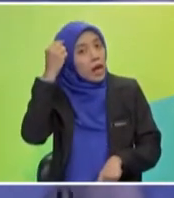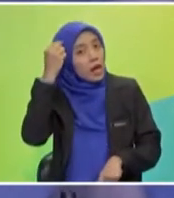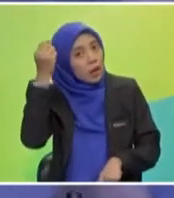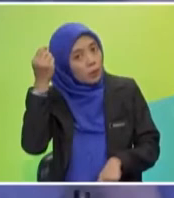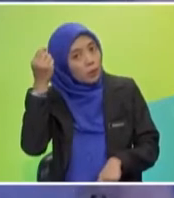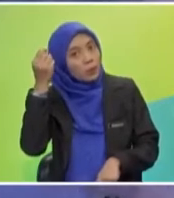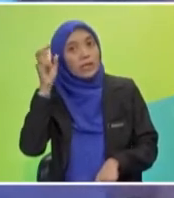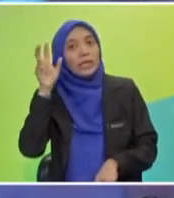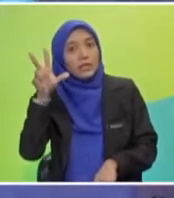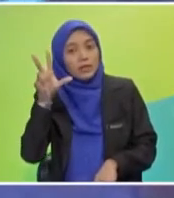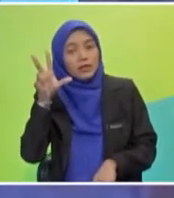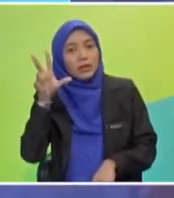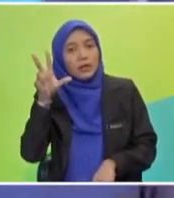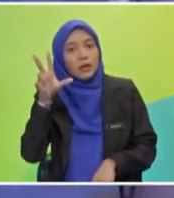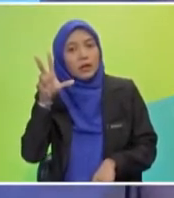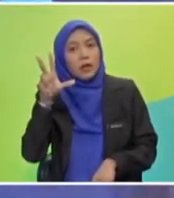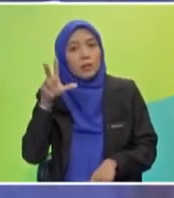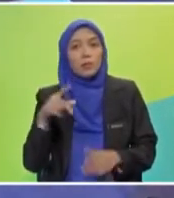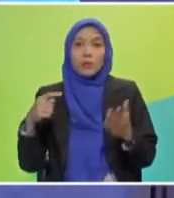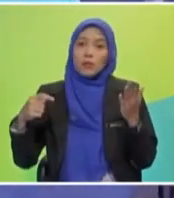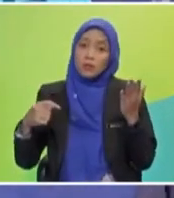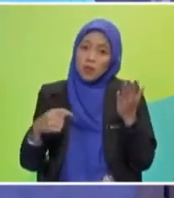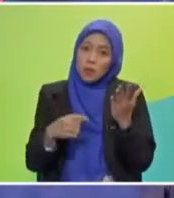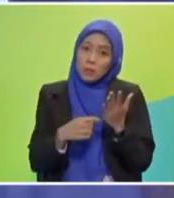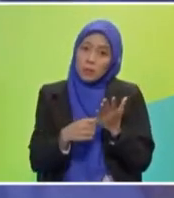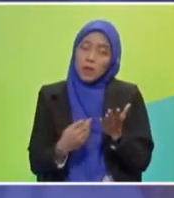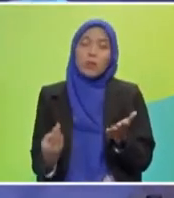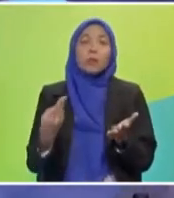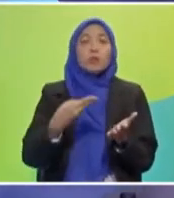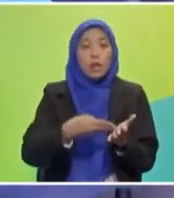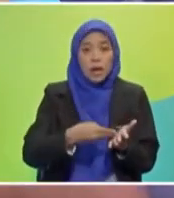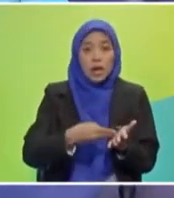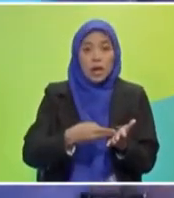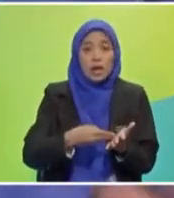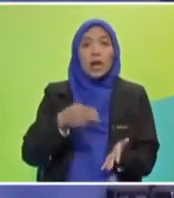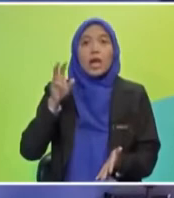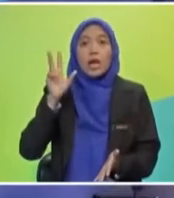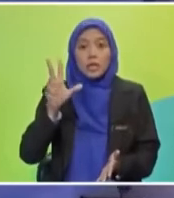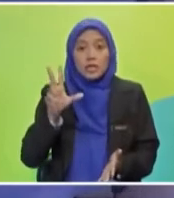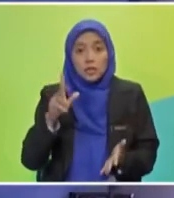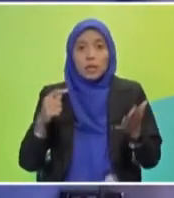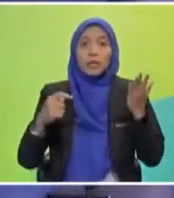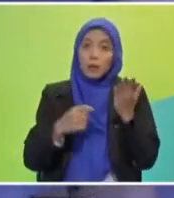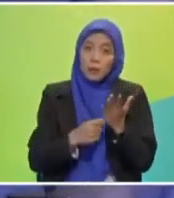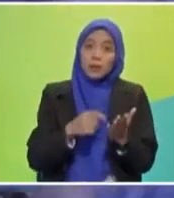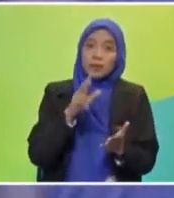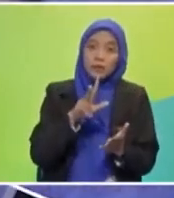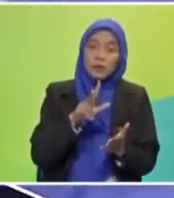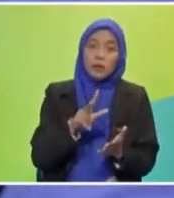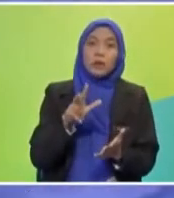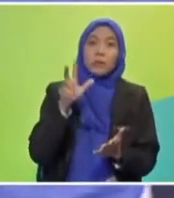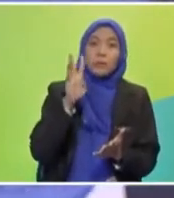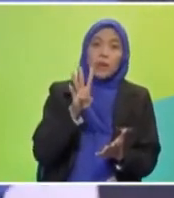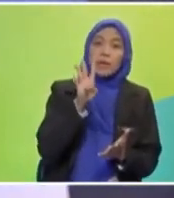pertama, tiga. Kemudian bila proses tambah berulang itu berlaku, tiga tambah tiga. Tiga, empat,